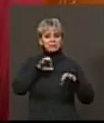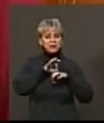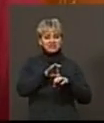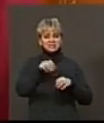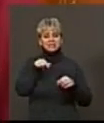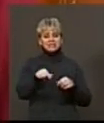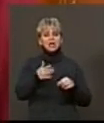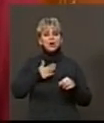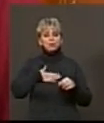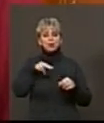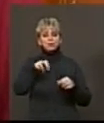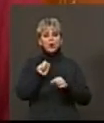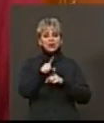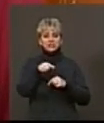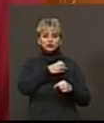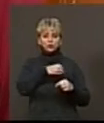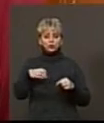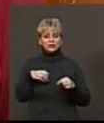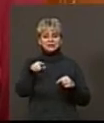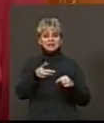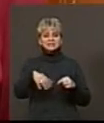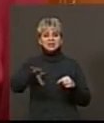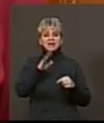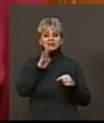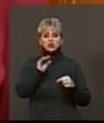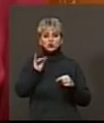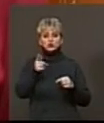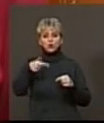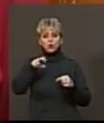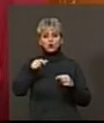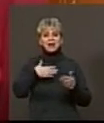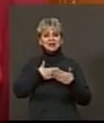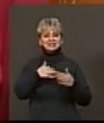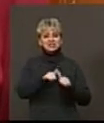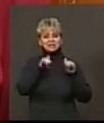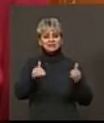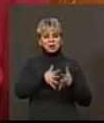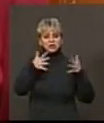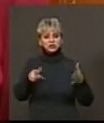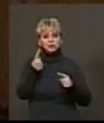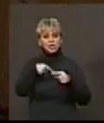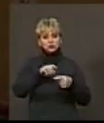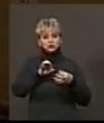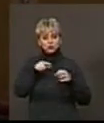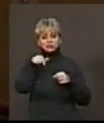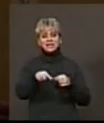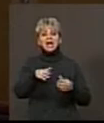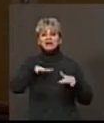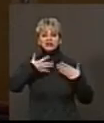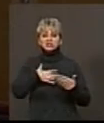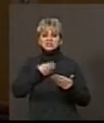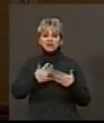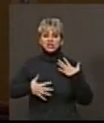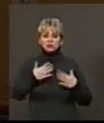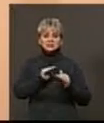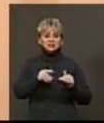поведение. Мы по поручению губернатора Васильевича Голубева активно развиваем и расширяем эту службу. Выражая свои эмоции,